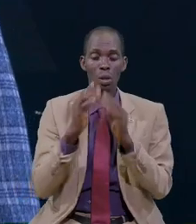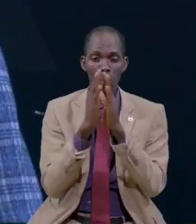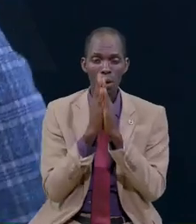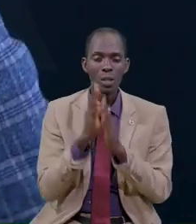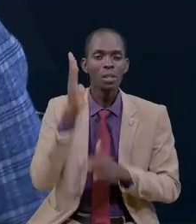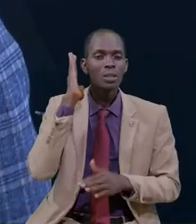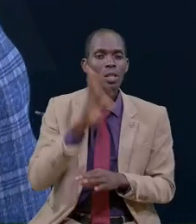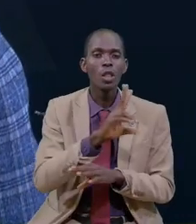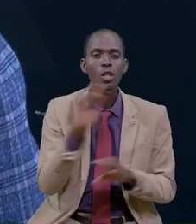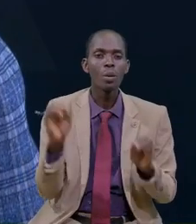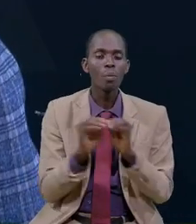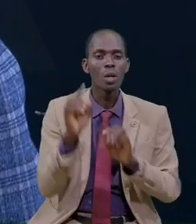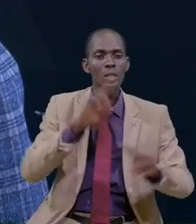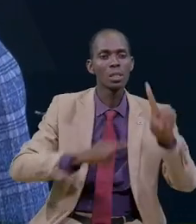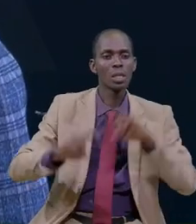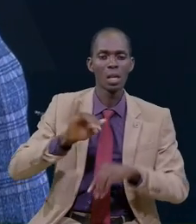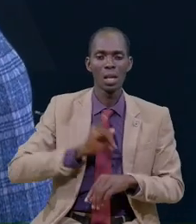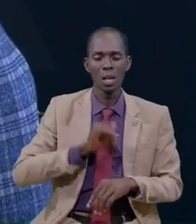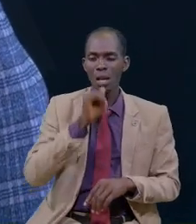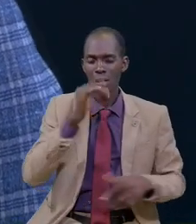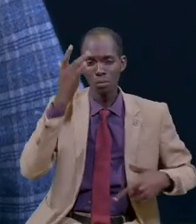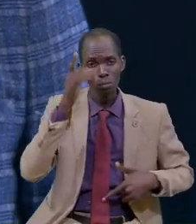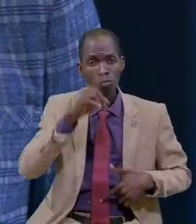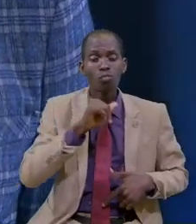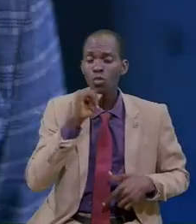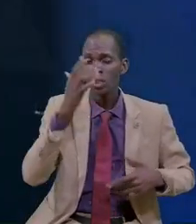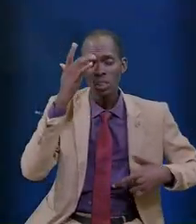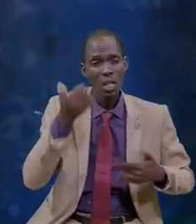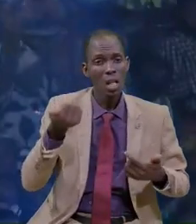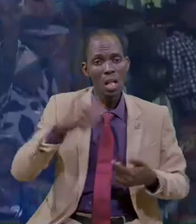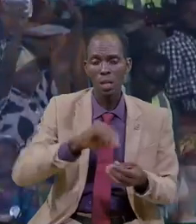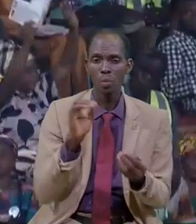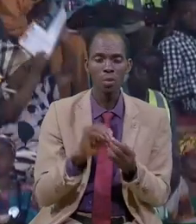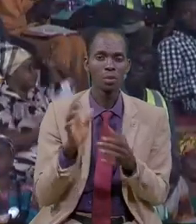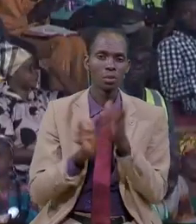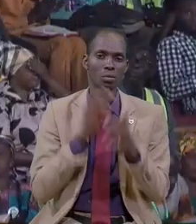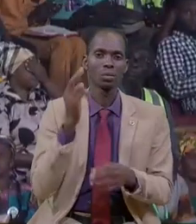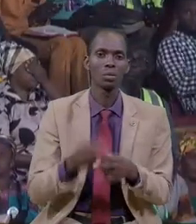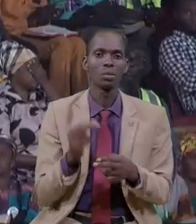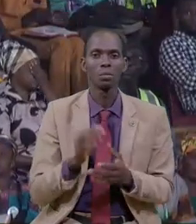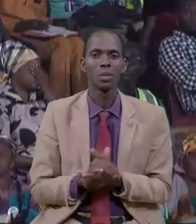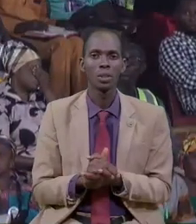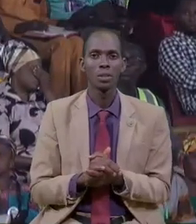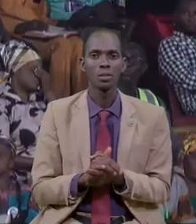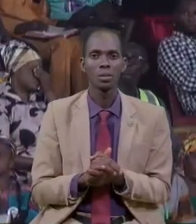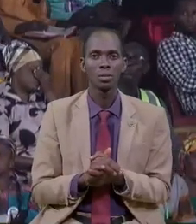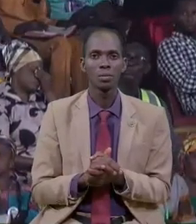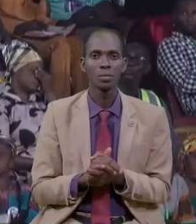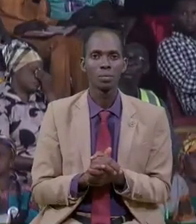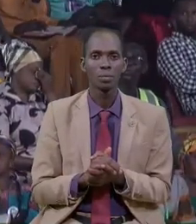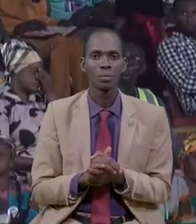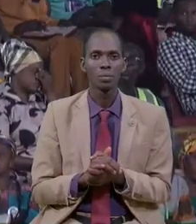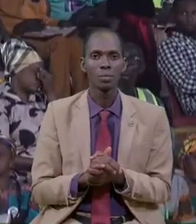say, I am sick. Mes frères et sœurs, vous qui nous suivez, qui nous entendez, n'importe où vous êtes, après la prière, la